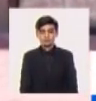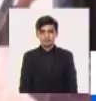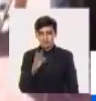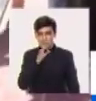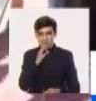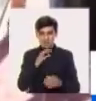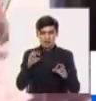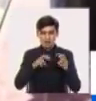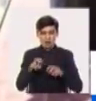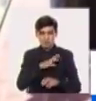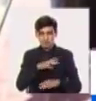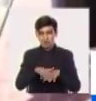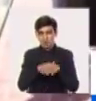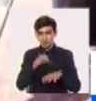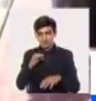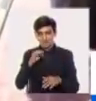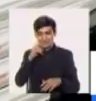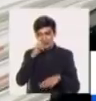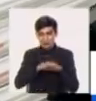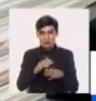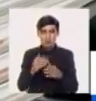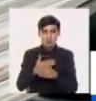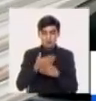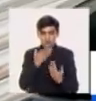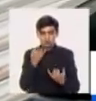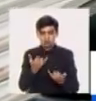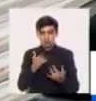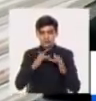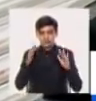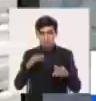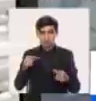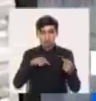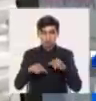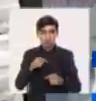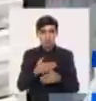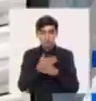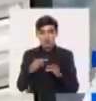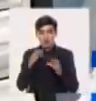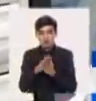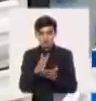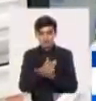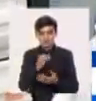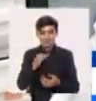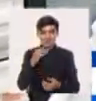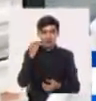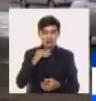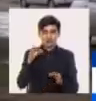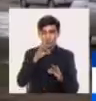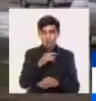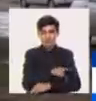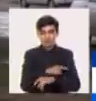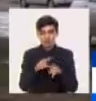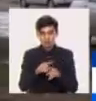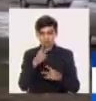Дәріздеген халық үкіметтен емес әлеуметтік желі арқылы бір-бірінен көмек сұрайтын жағдайға жетті. Медициналық көмектің сапасы да мүлдем сын көтермейді.